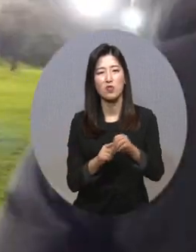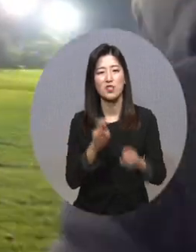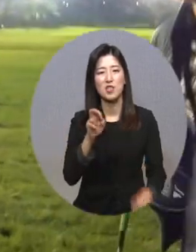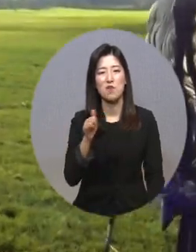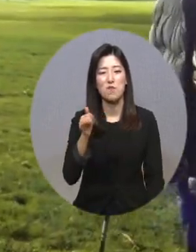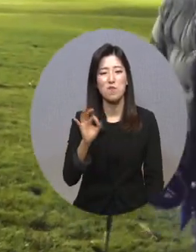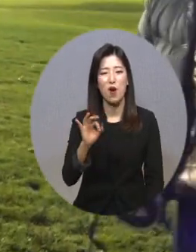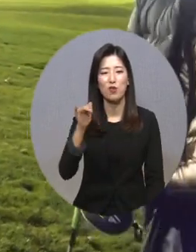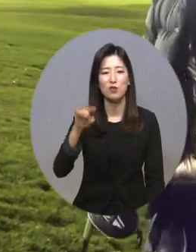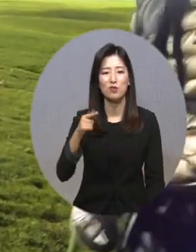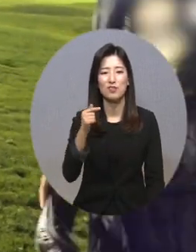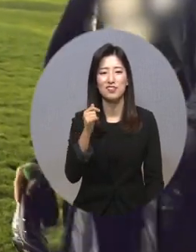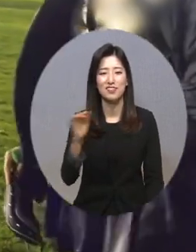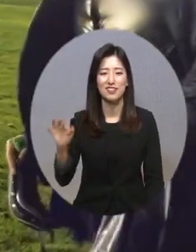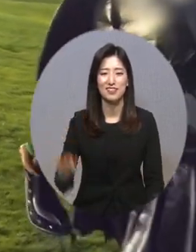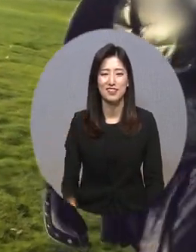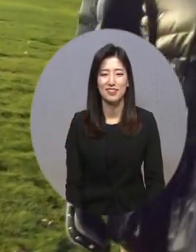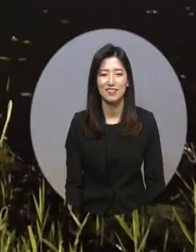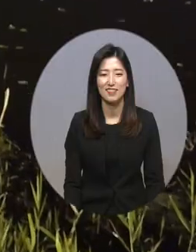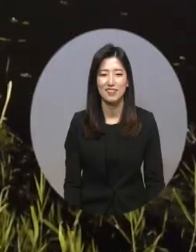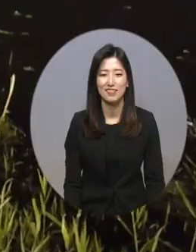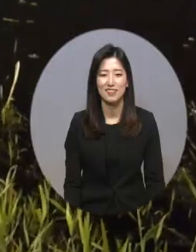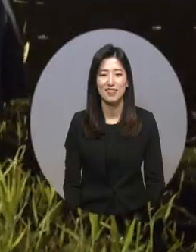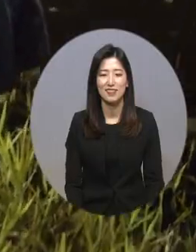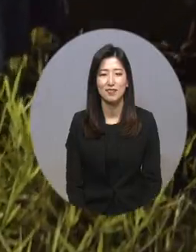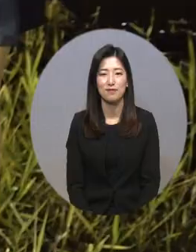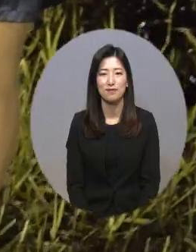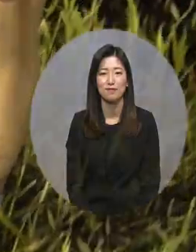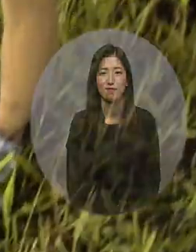공명 우주 곳 올려진 5조